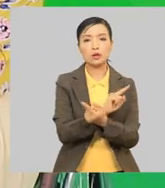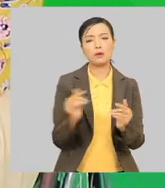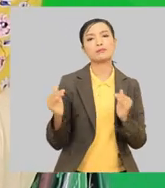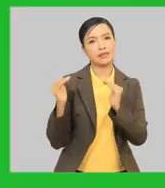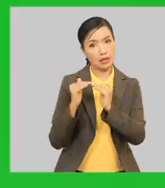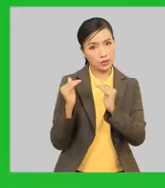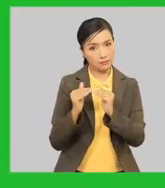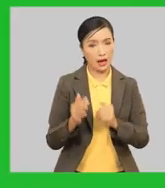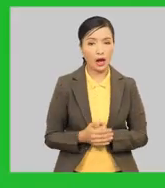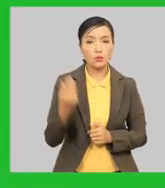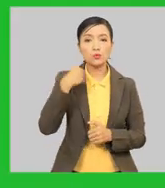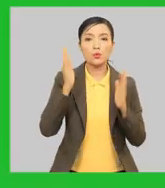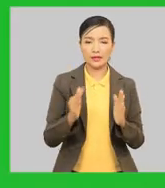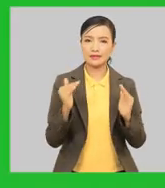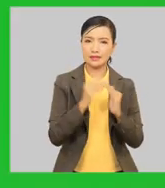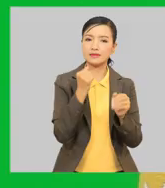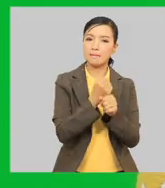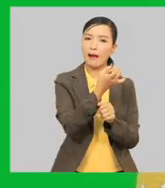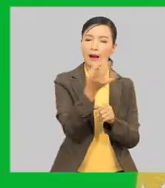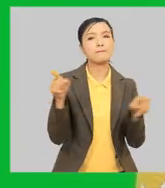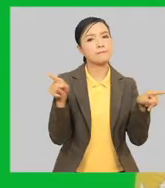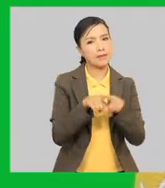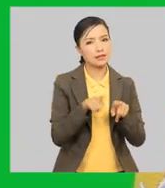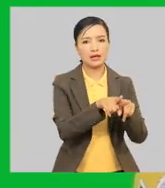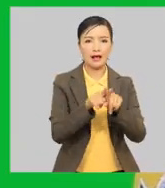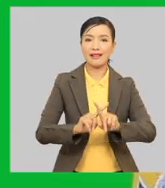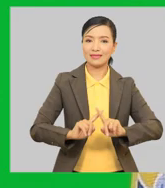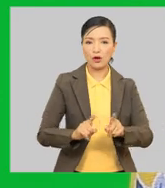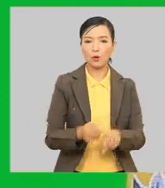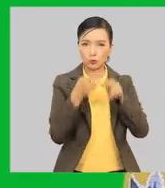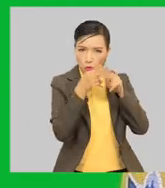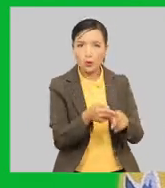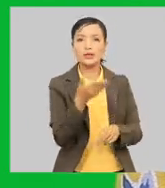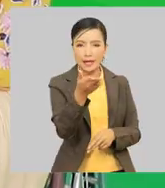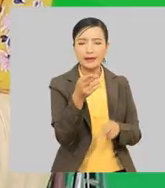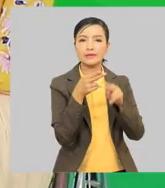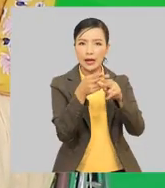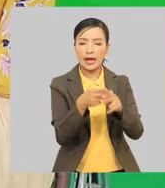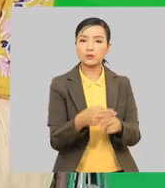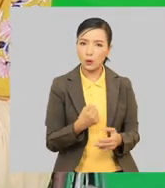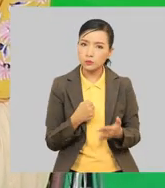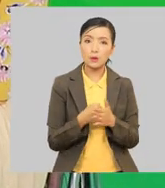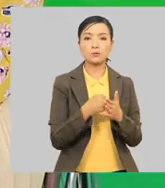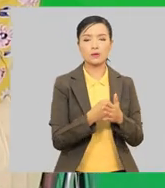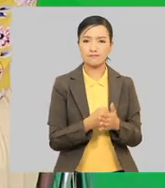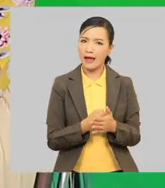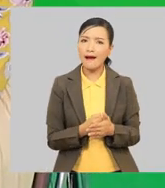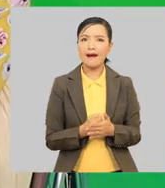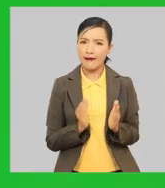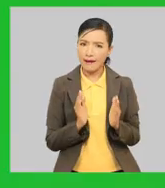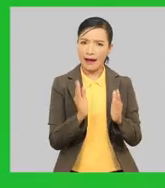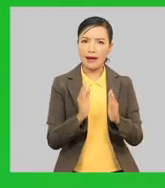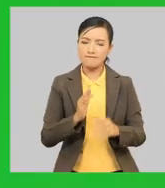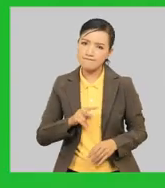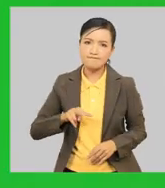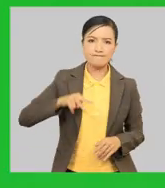ว่าสังคมเรามันเท่าเทียมนะทุกคนมีสิทธิ์ที่จะทำอะไรได้เหมือนกันเพียงแต่ว่ามันอยู่ที่ตัวคุณเองนี่แหละว่าคุณจะสู้คุณจะ